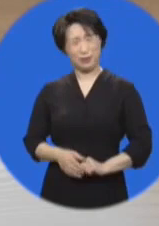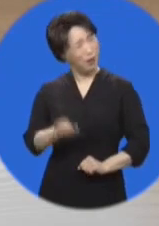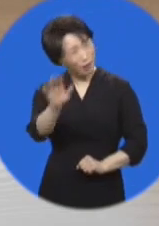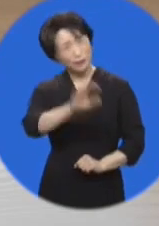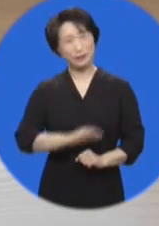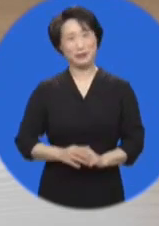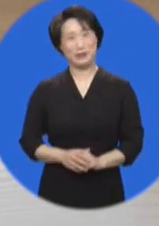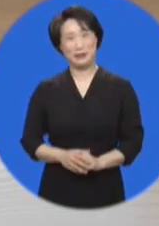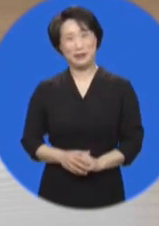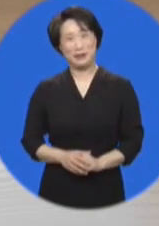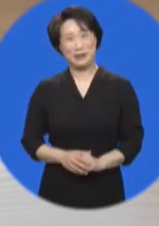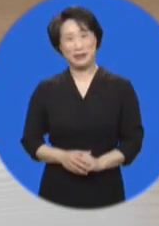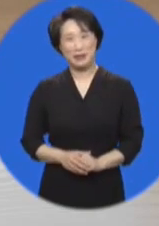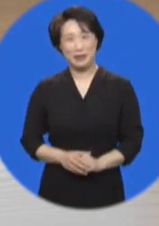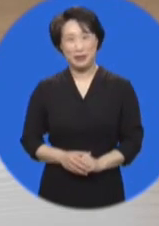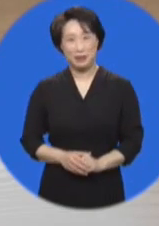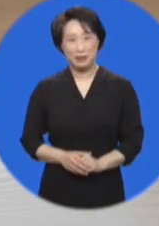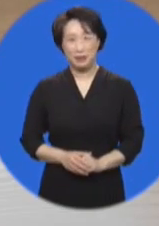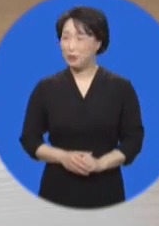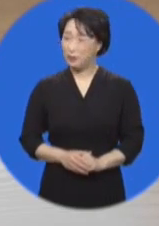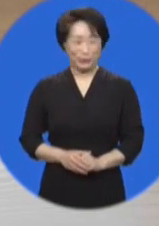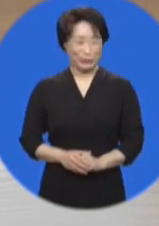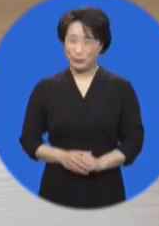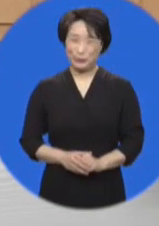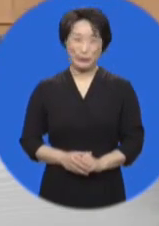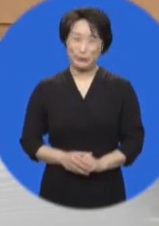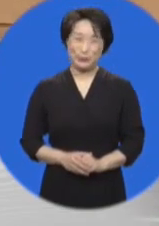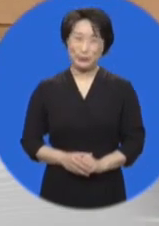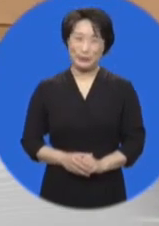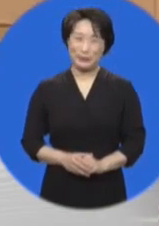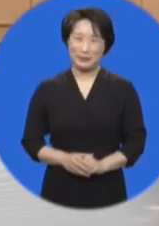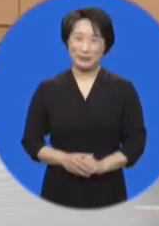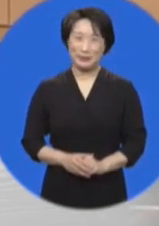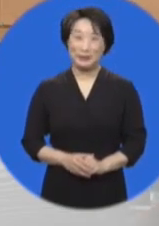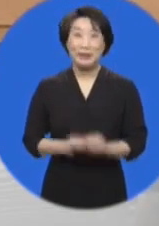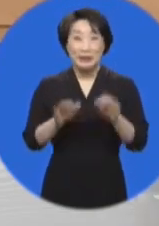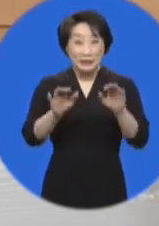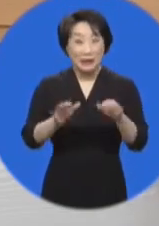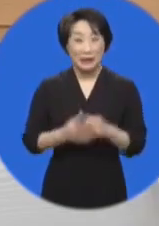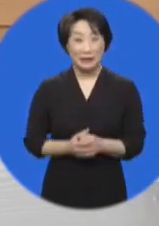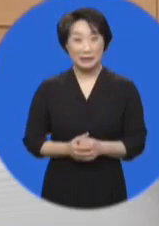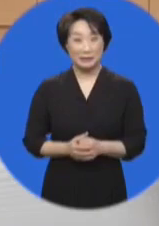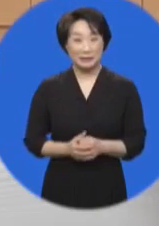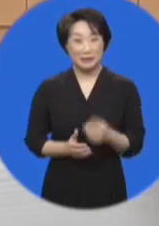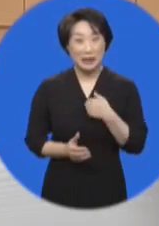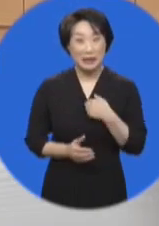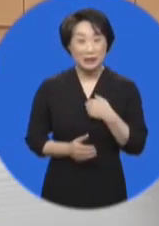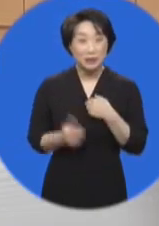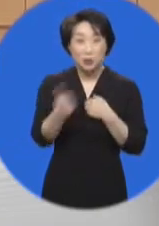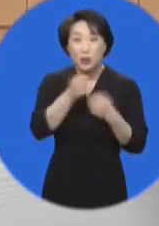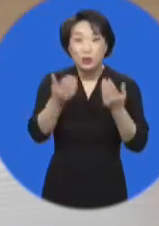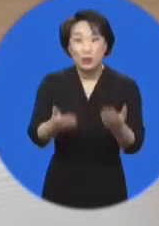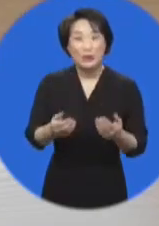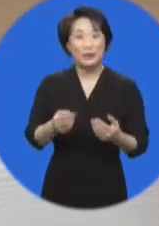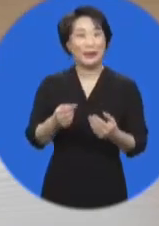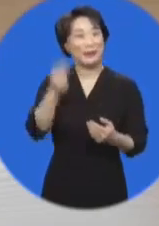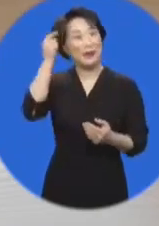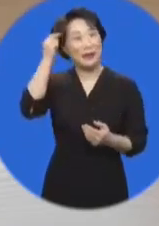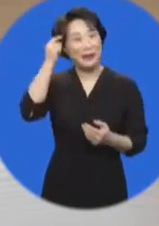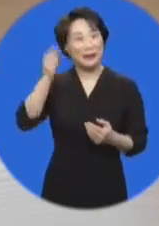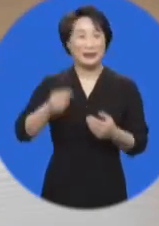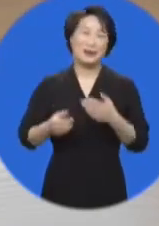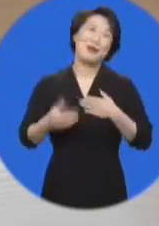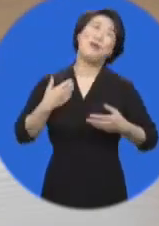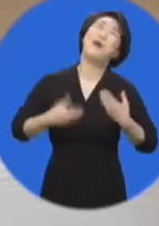천천만만의 말씀. 응? 만만의 말씀. 응? 자, 내 이런 얘기를 왜 하나 모르네.